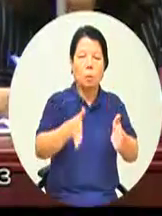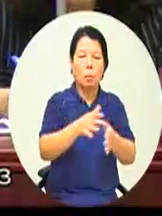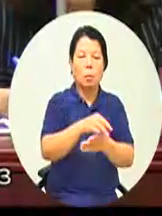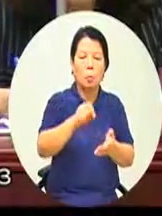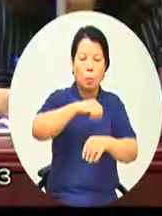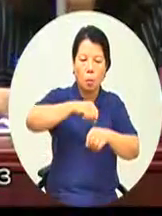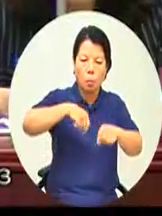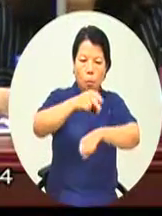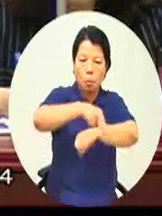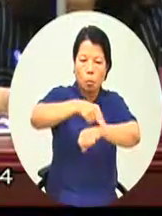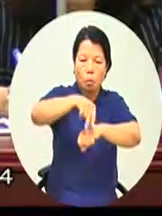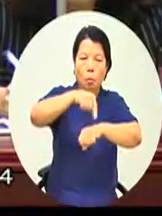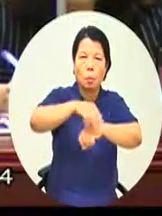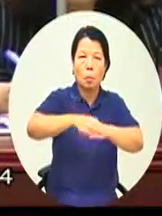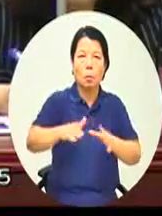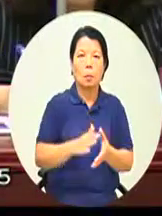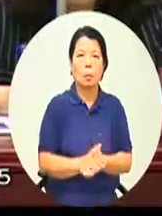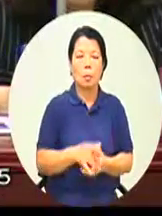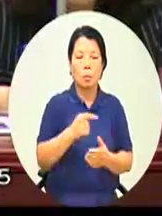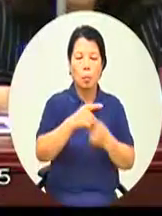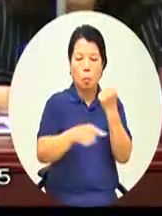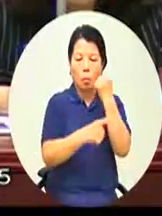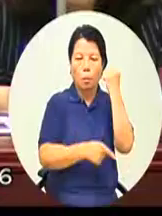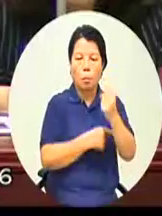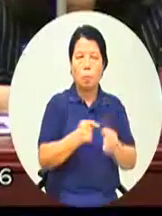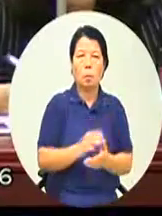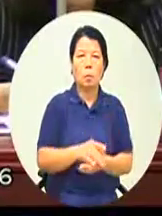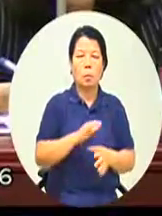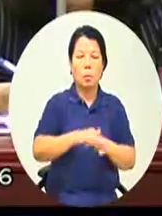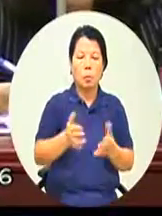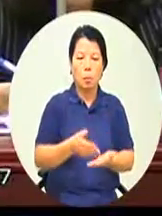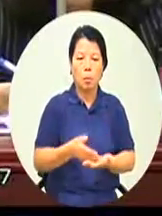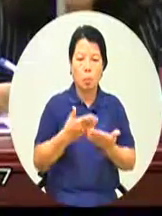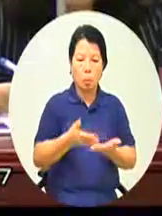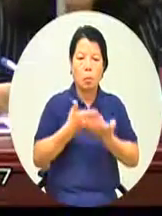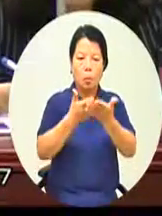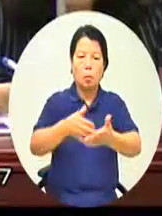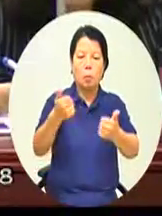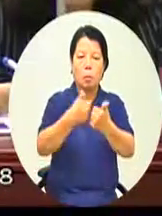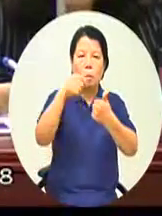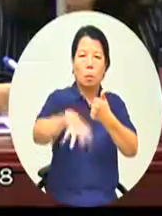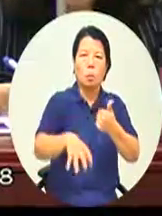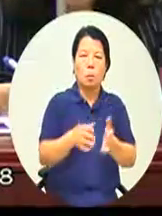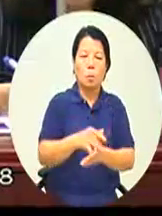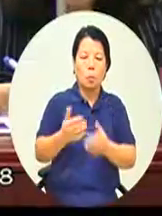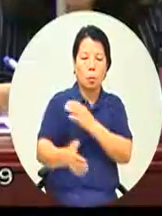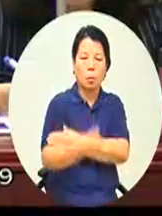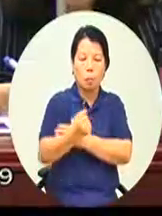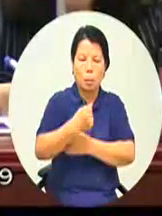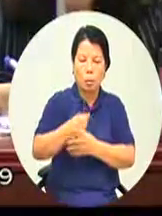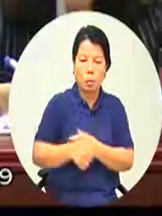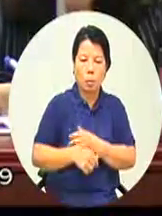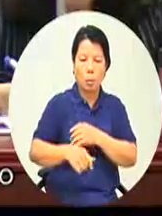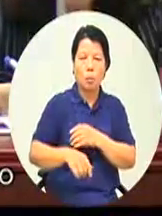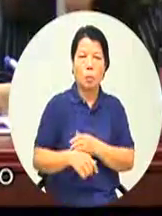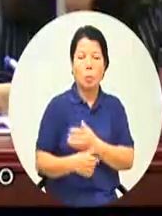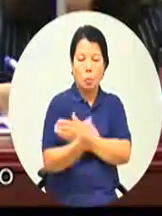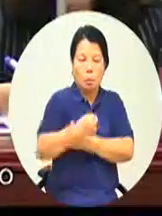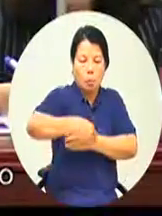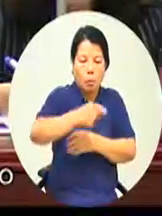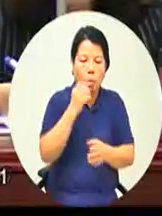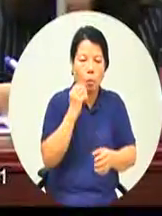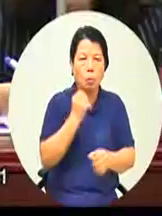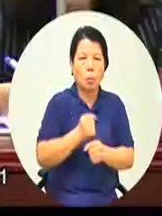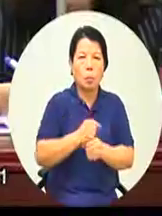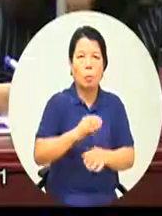相关的一个法规，会该送进来议会备查的部分，我们会积极来进行。那